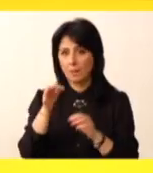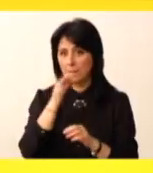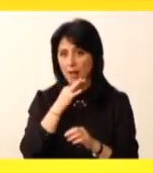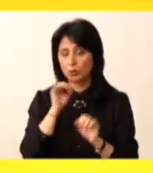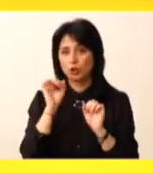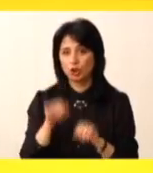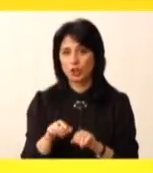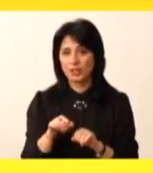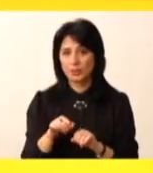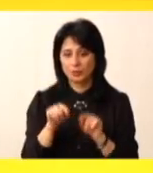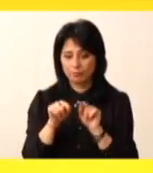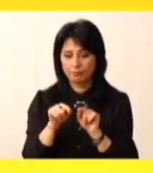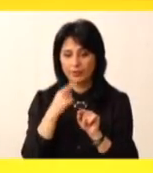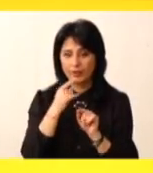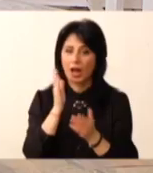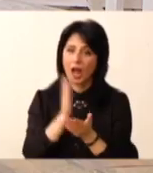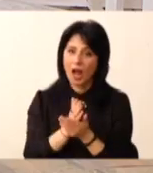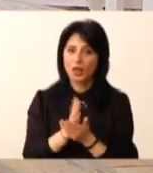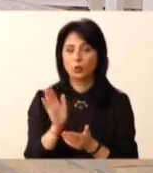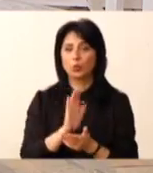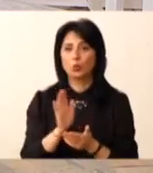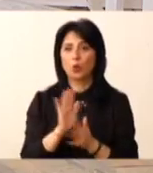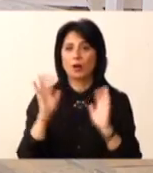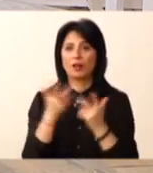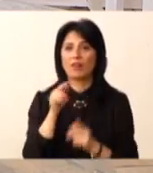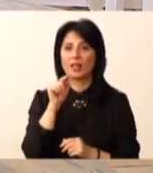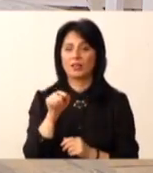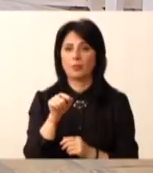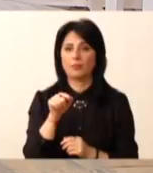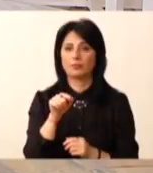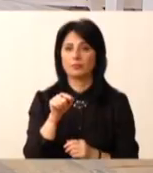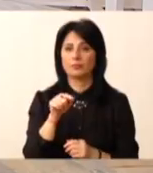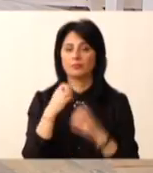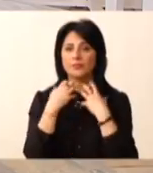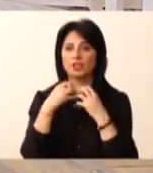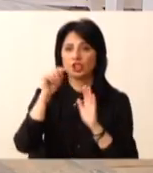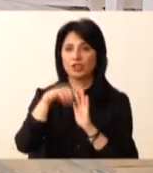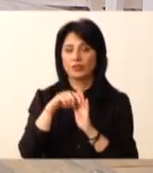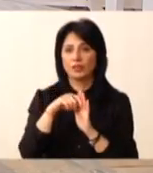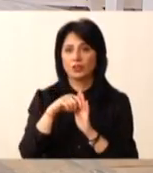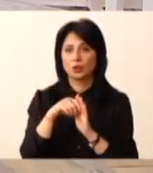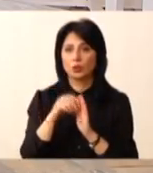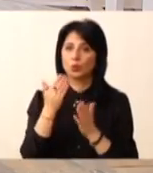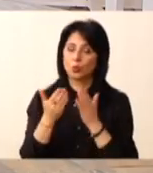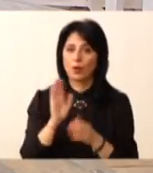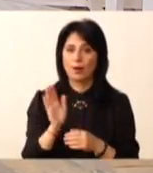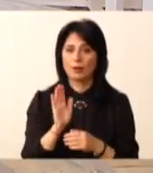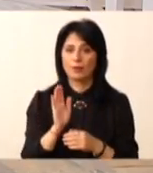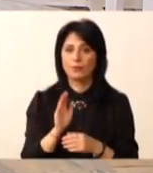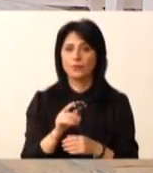პასუხით შეგვიძლია ცალსახად ვთქვათ, არის თუ არა აუტოიმუნური ანთება ფარისებრი ჯირკვლის თუ არა.